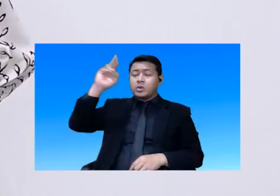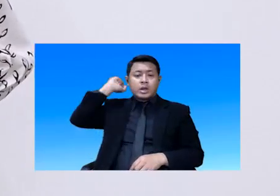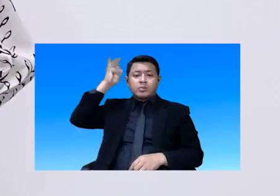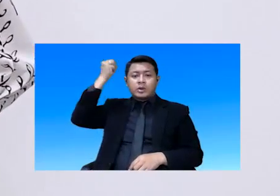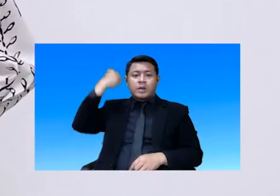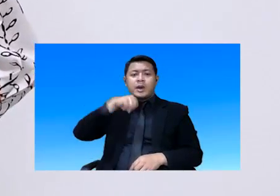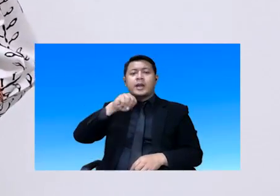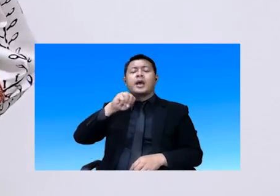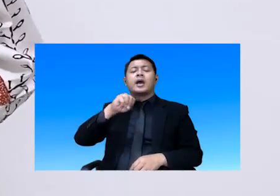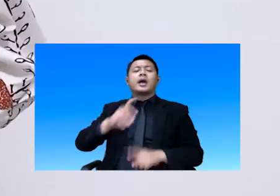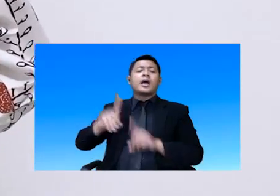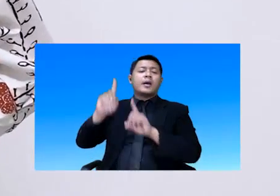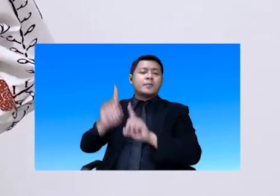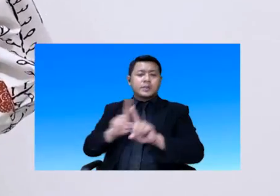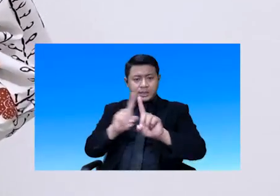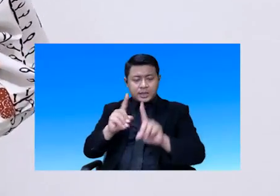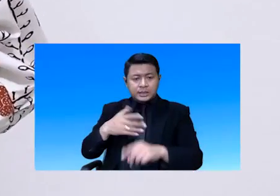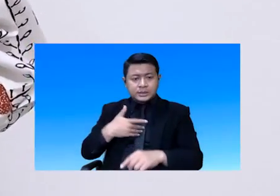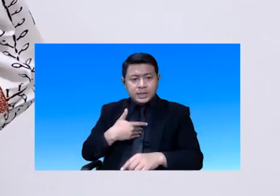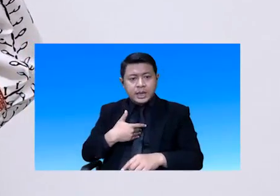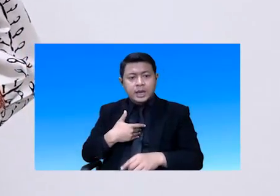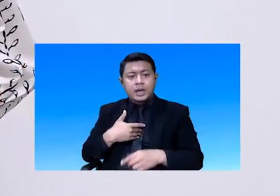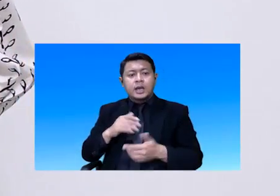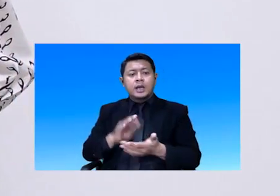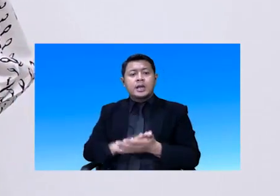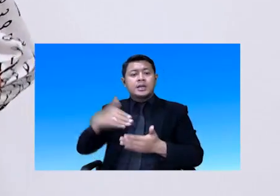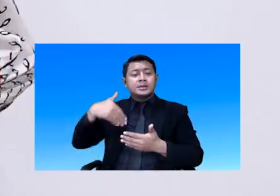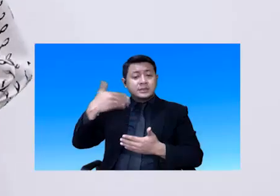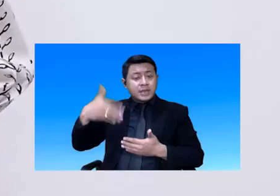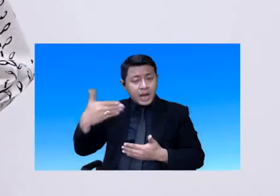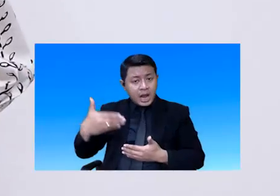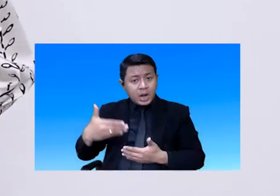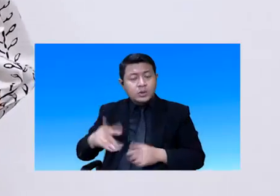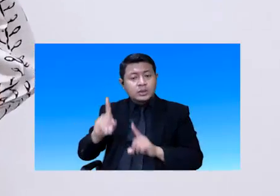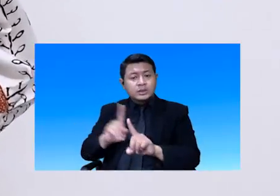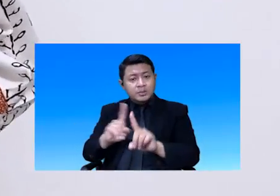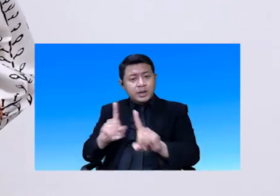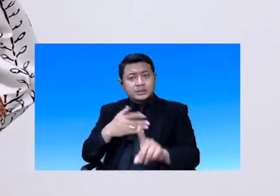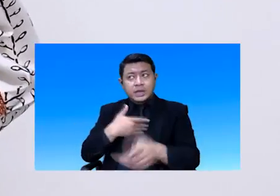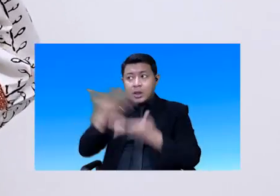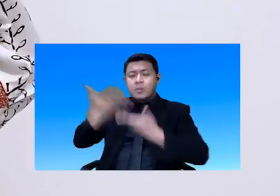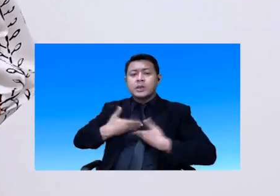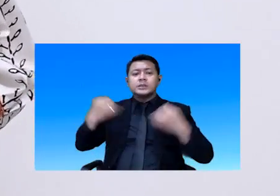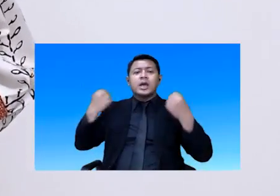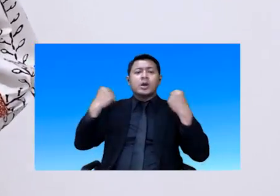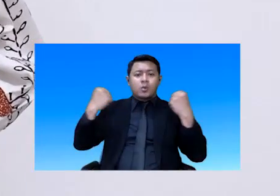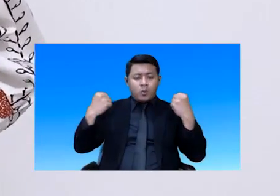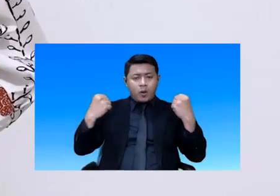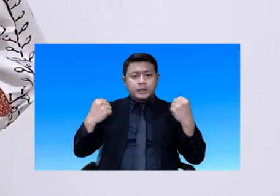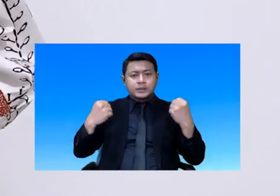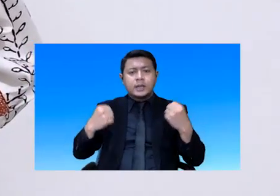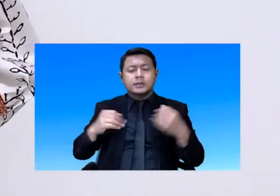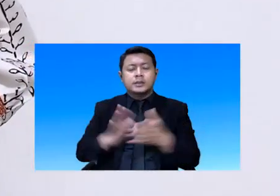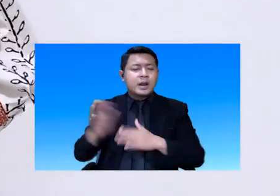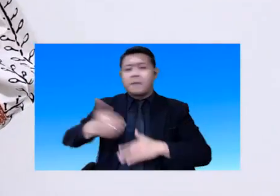Tuhan dan Bunda Maria menyertai saya dan selalu ada menemani saya, sehingga memberi kekuatan dan memberikan banyak kemenangan buat